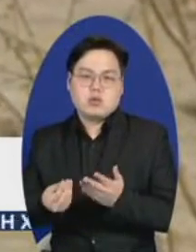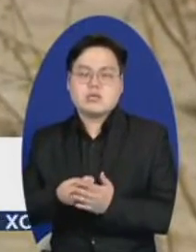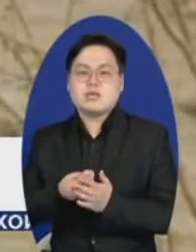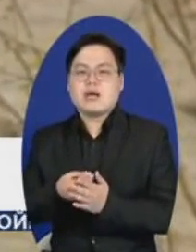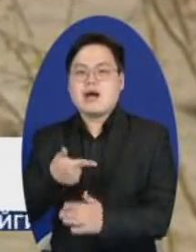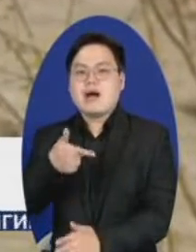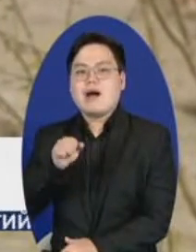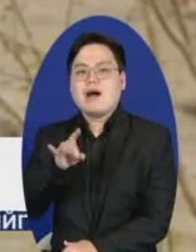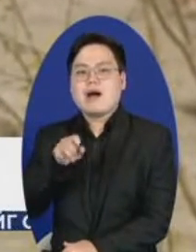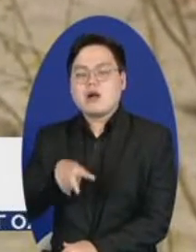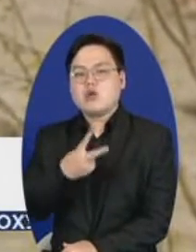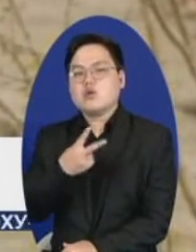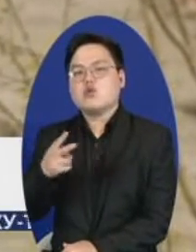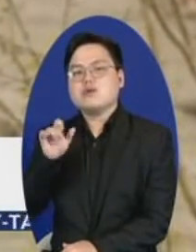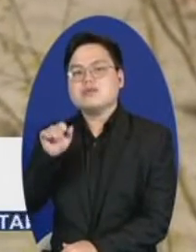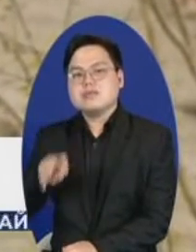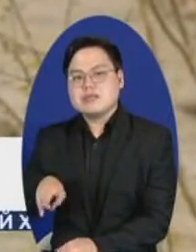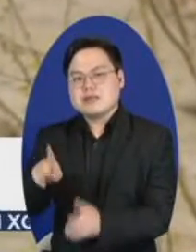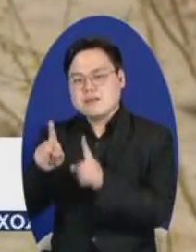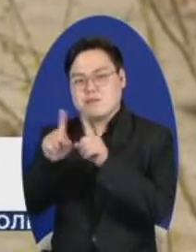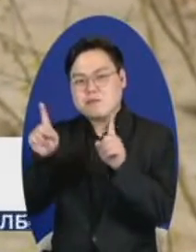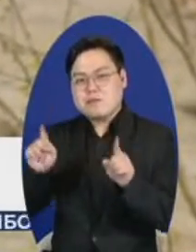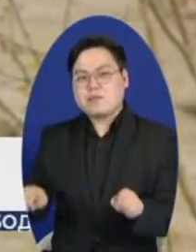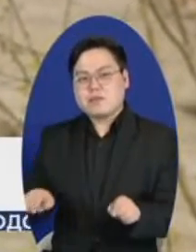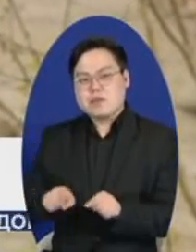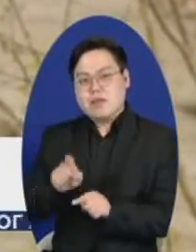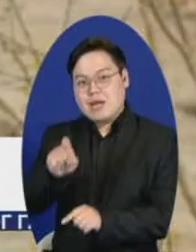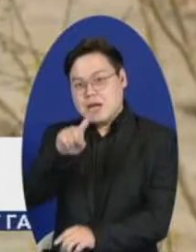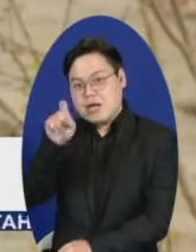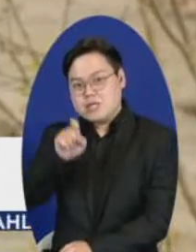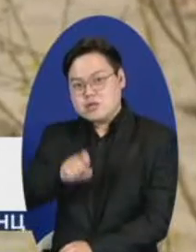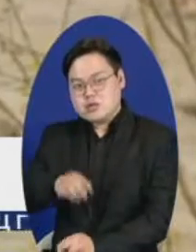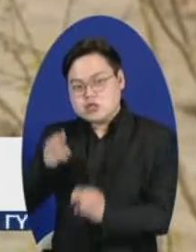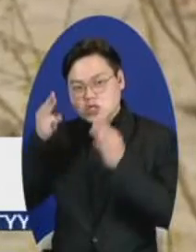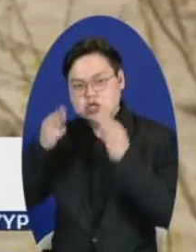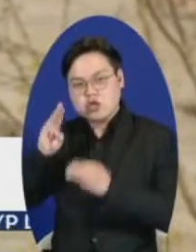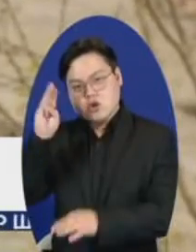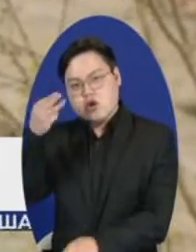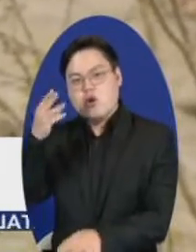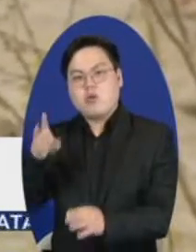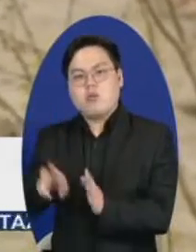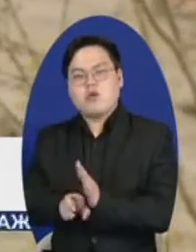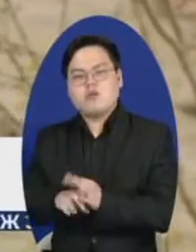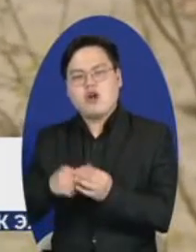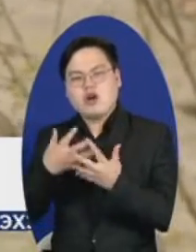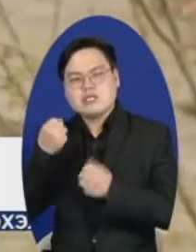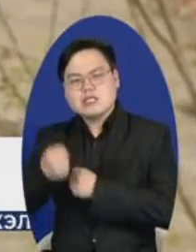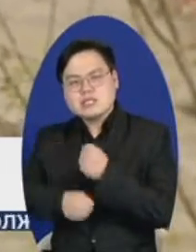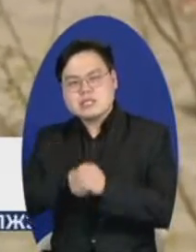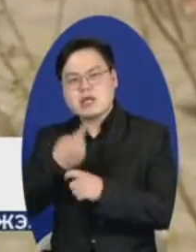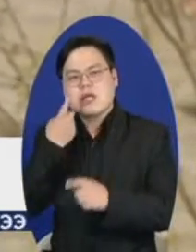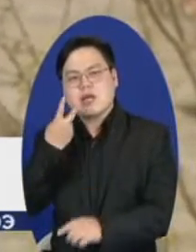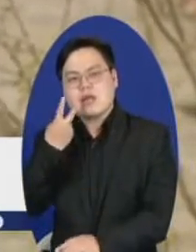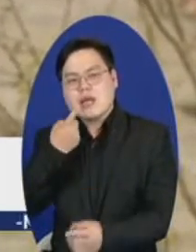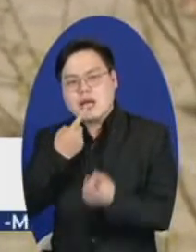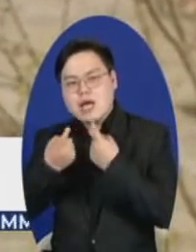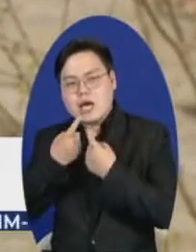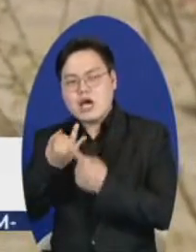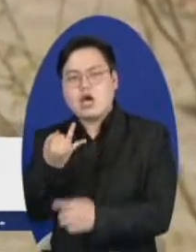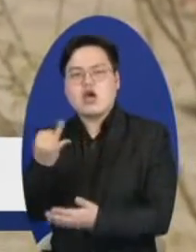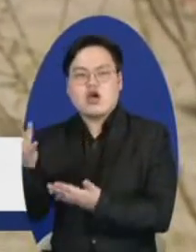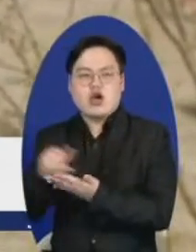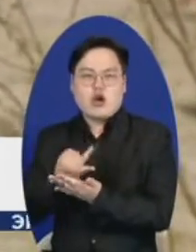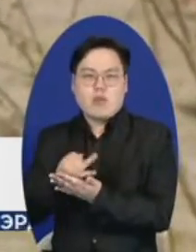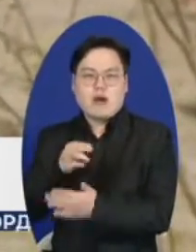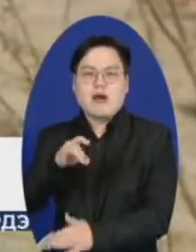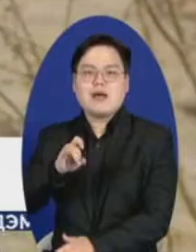тарцуулагчийн гарал үүслийн асуудал дээр бид нар нэг хүмүүсийн зэгцлээд авч байгаа. Өөрөөр хэлбэл бид нарт олон жил яригдчихж байгаа импортын